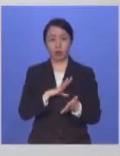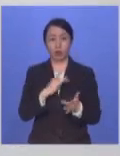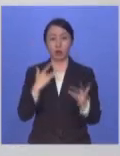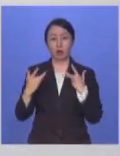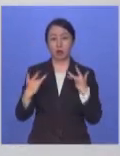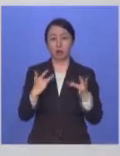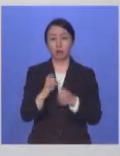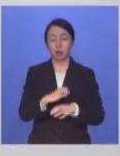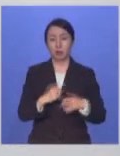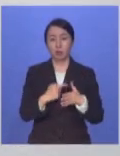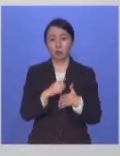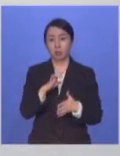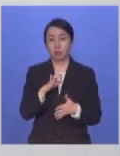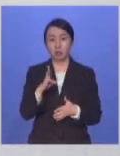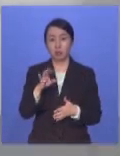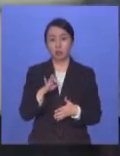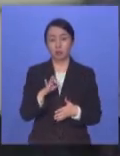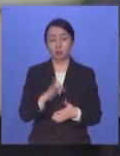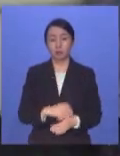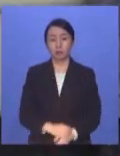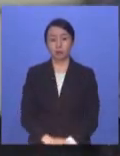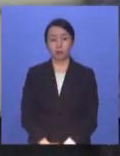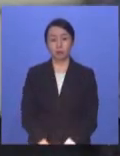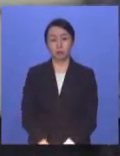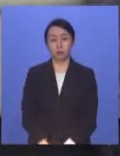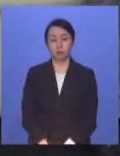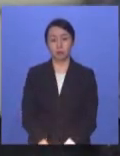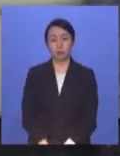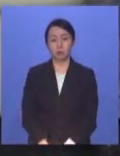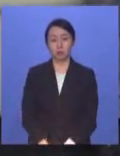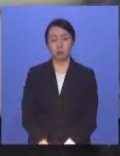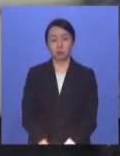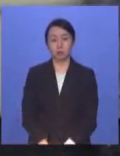артисты филармонии имени Акана Сера. Гульжан Садвакасова, Анатолий Беланок, служба новостей.